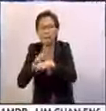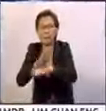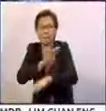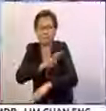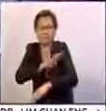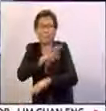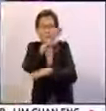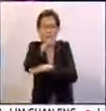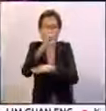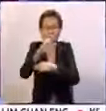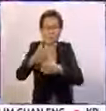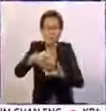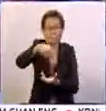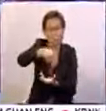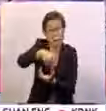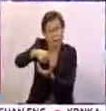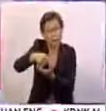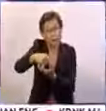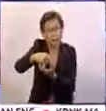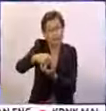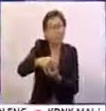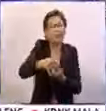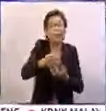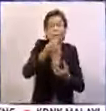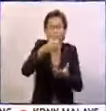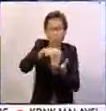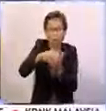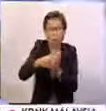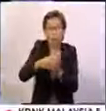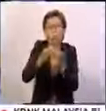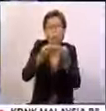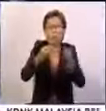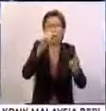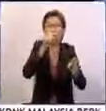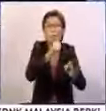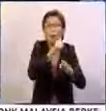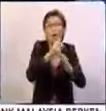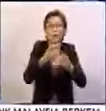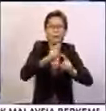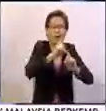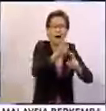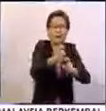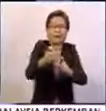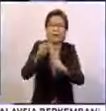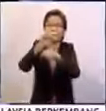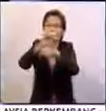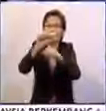Hampir 500 pek bubur lambuk dan juadah berbuka puasa diedarkan kepada para petugas TM.